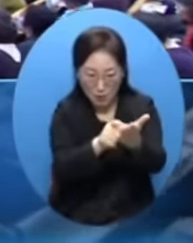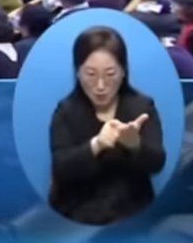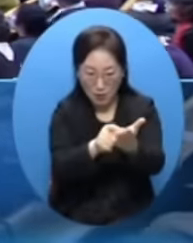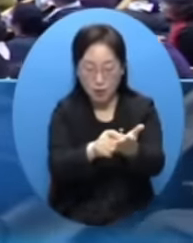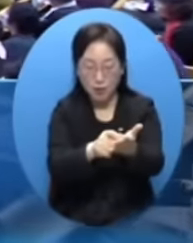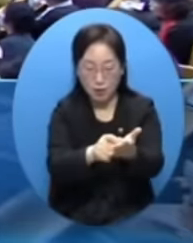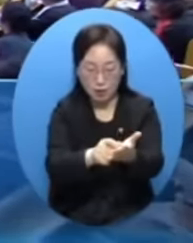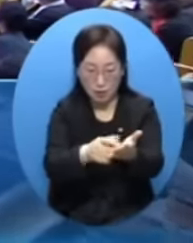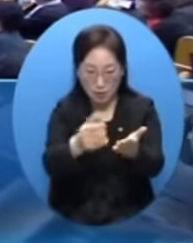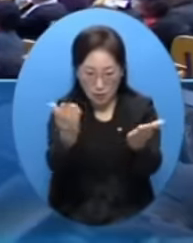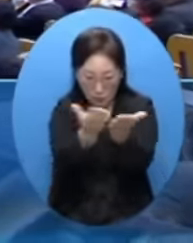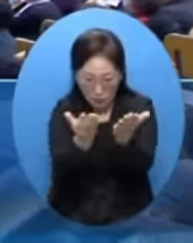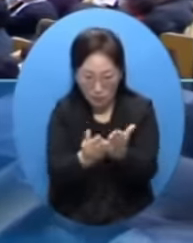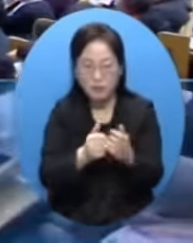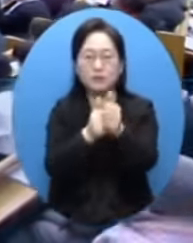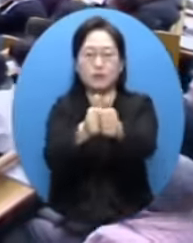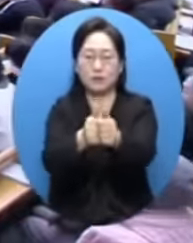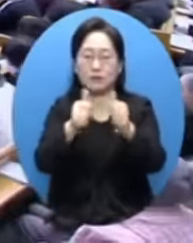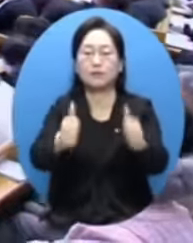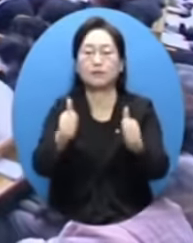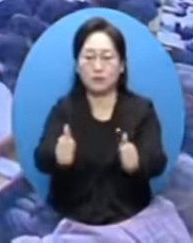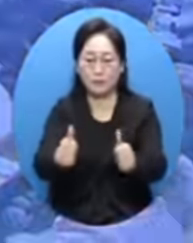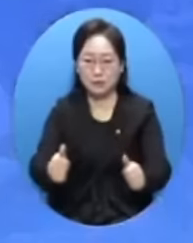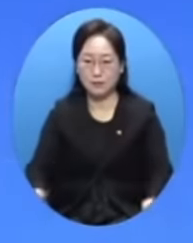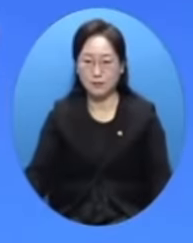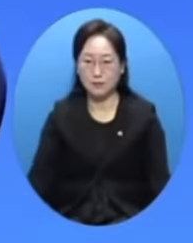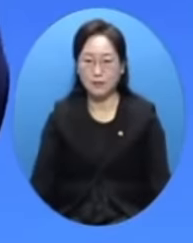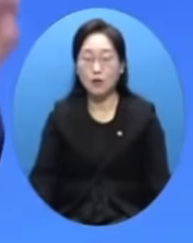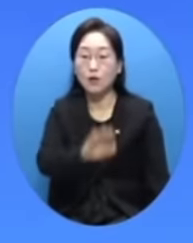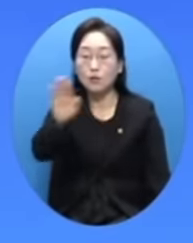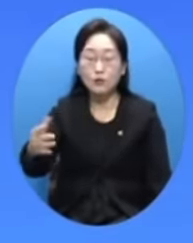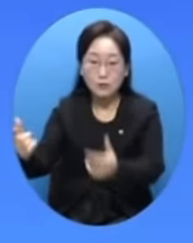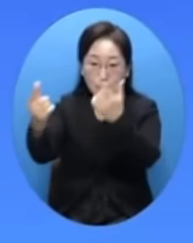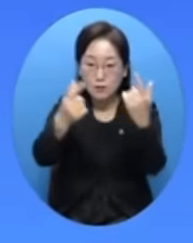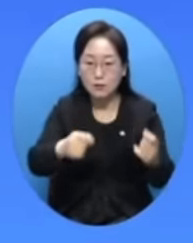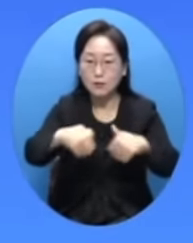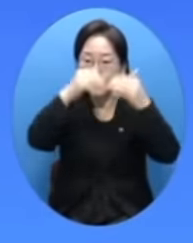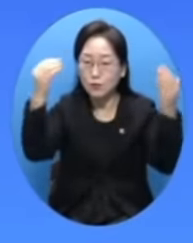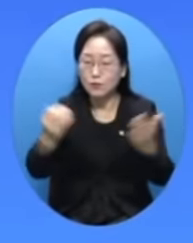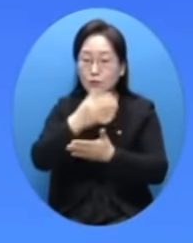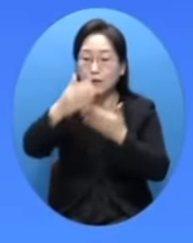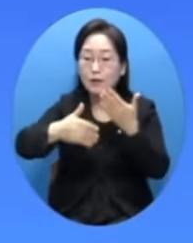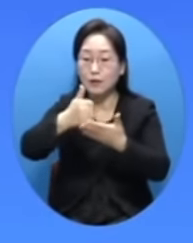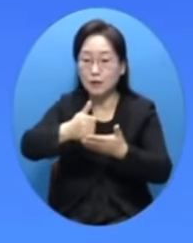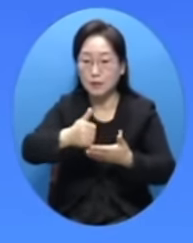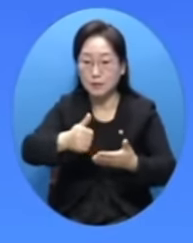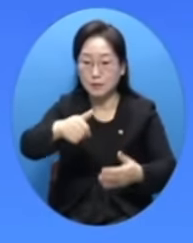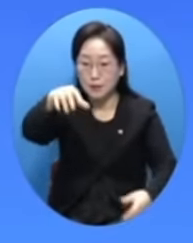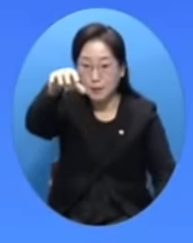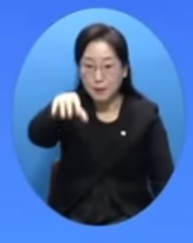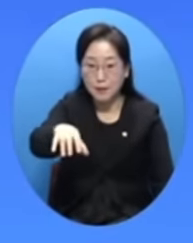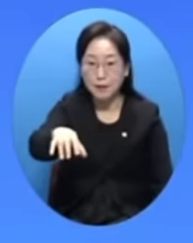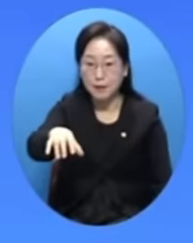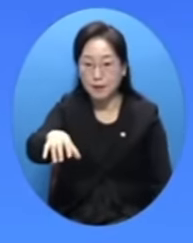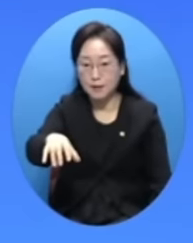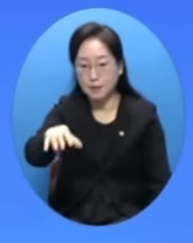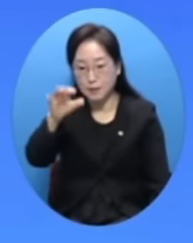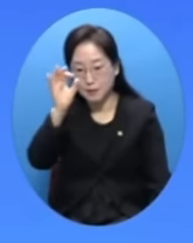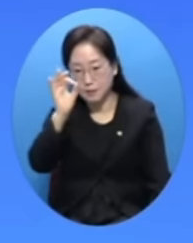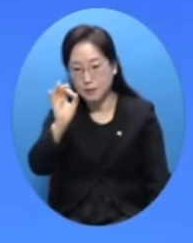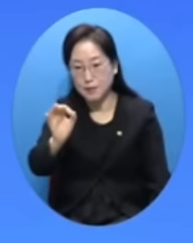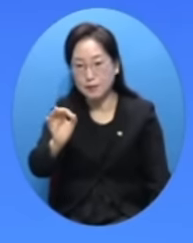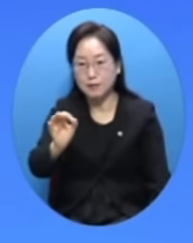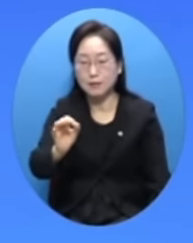심판을 받으니 우리 한 모든 일이 하나님 앞에서이 우리의